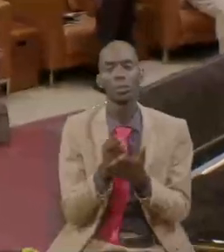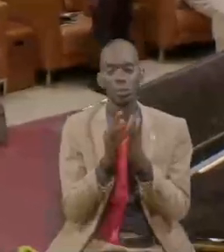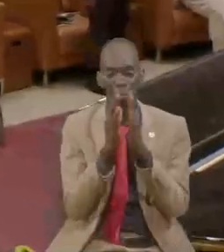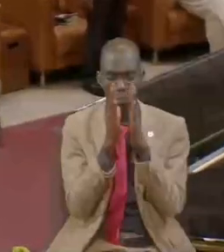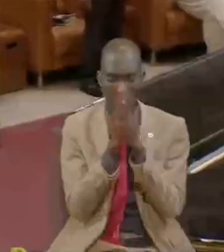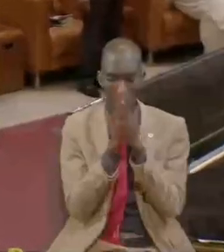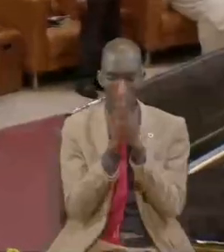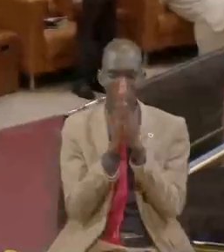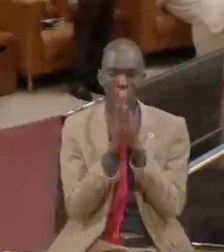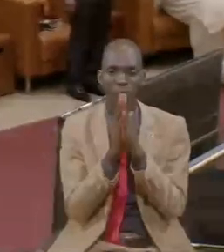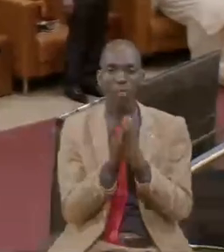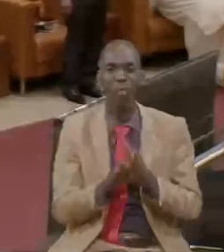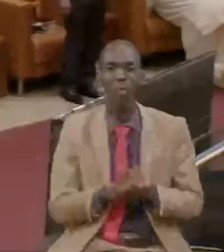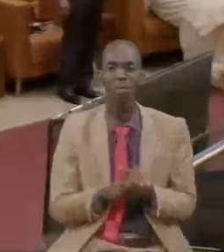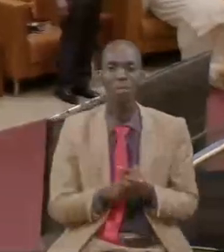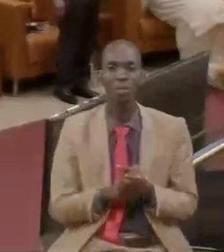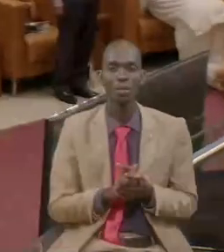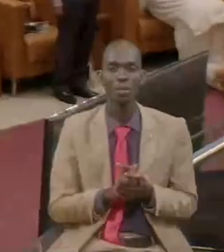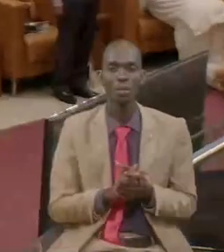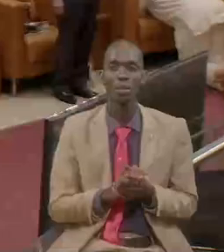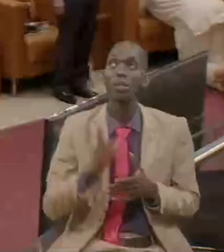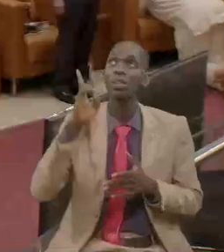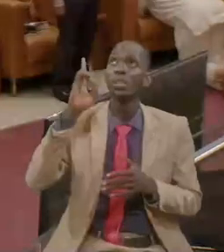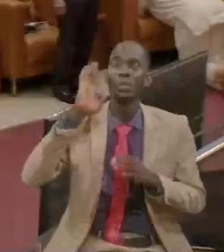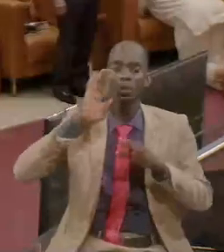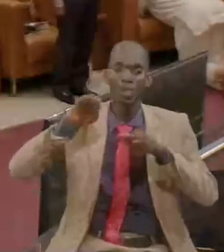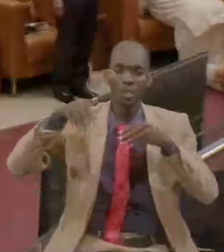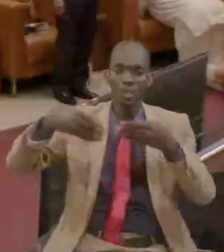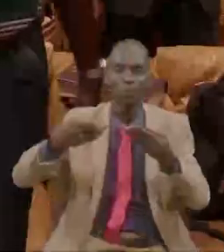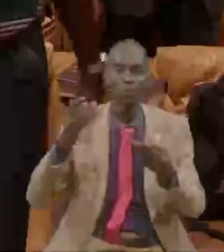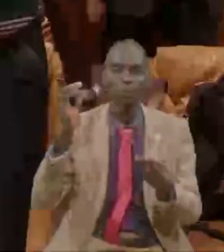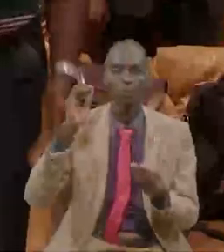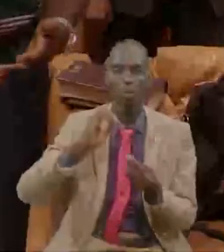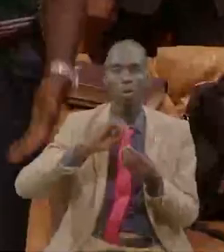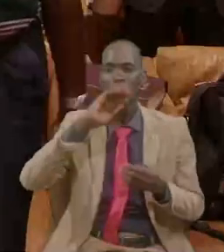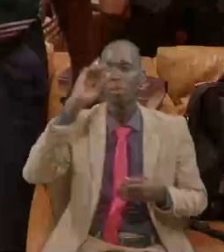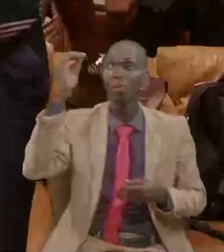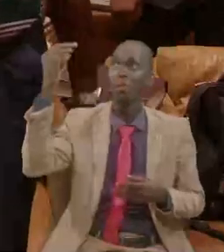vérité. Parlez au Seigneur, il vous accordera plus de grâce